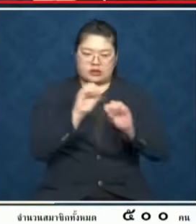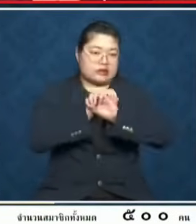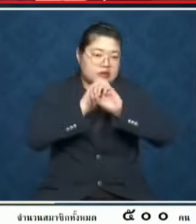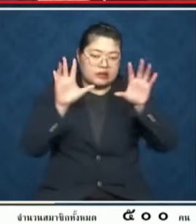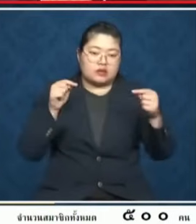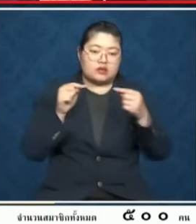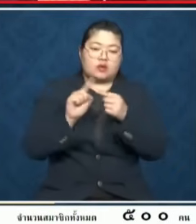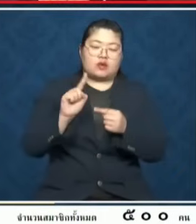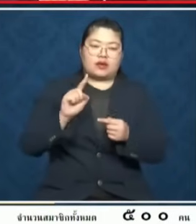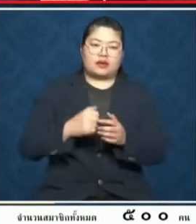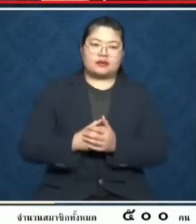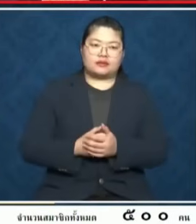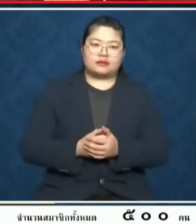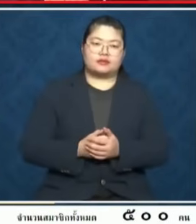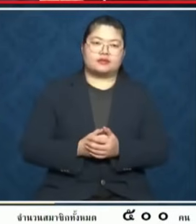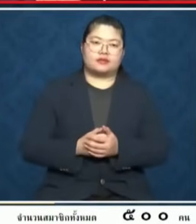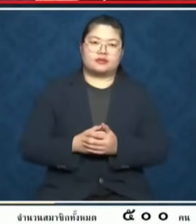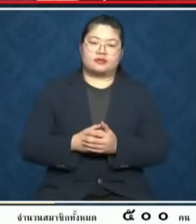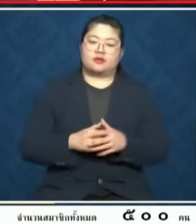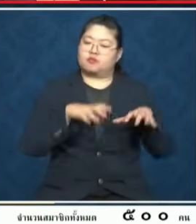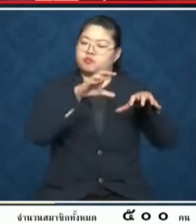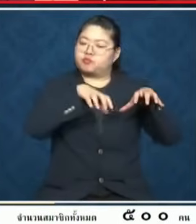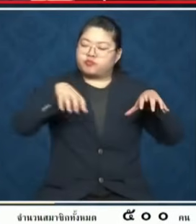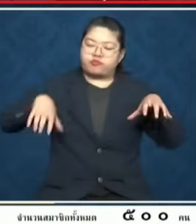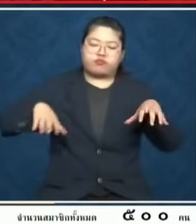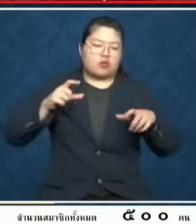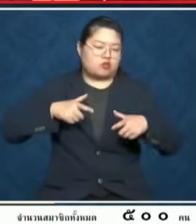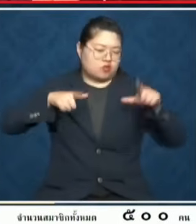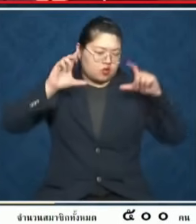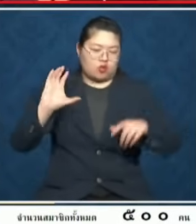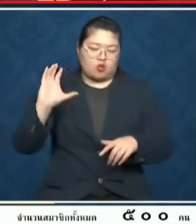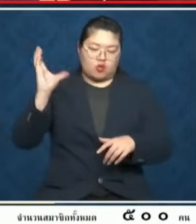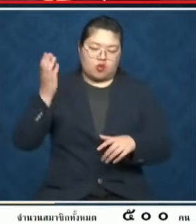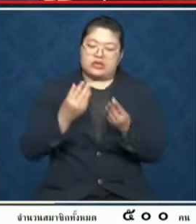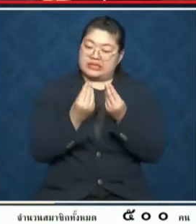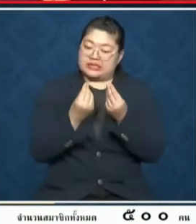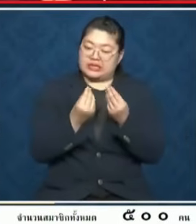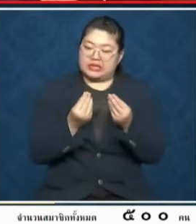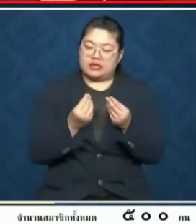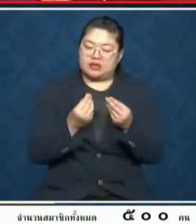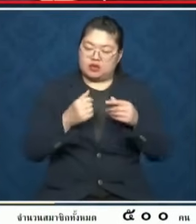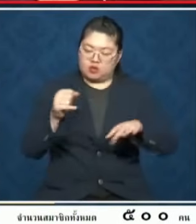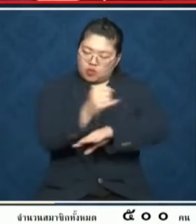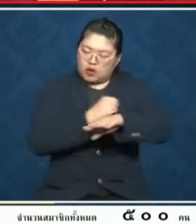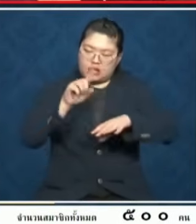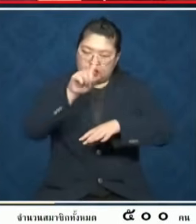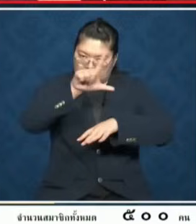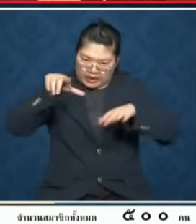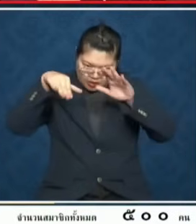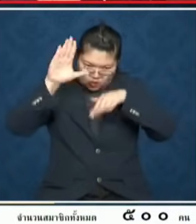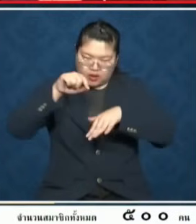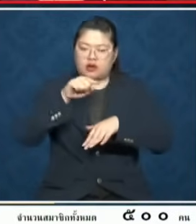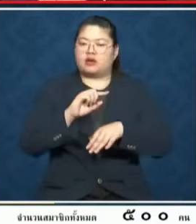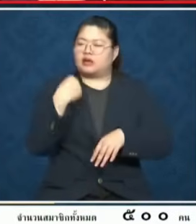อย่างเจ้าพ่ออสังหาระดับโลกตัวจริงก็ต้องบอกว่าคนที่ครอบครองที่ดินจำนวนรับล้านไร่จะเป็นใครไปไม่